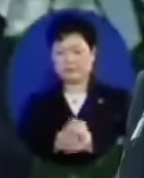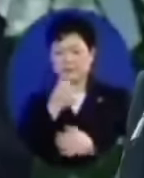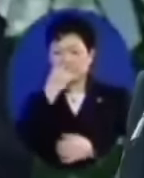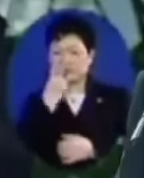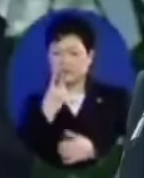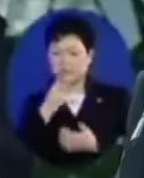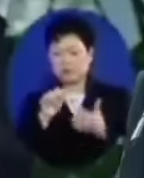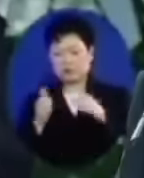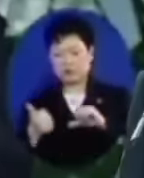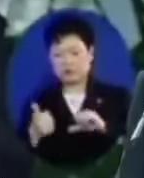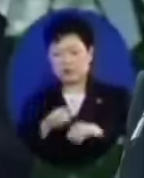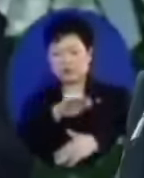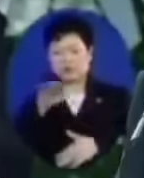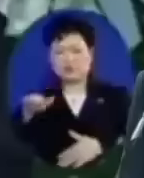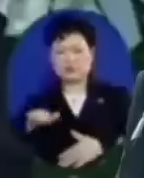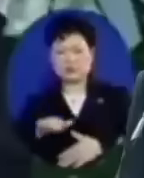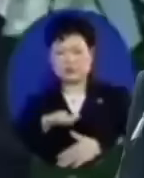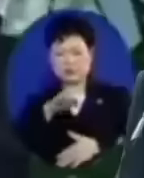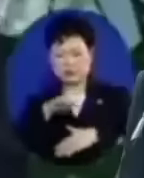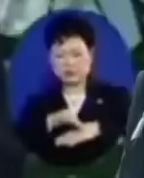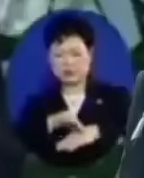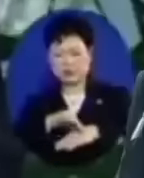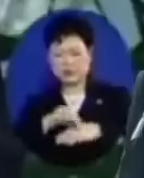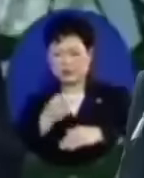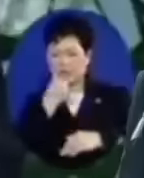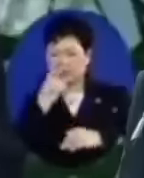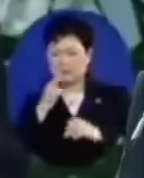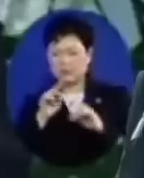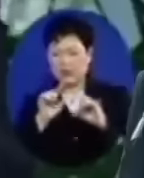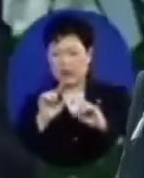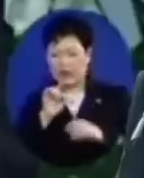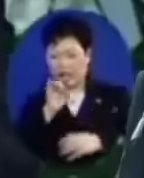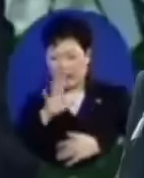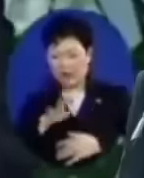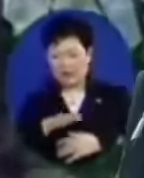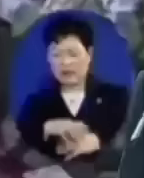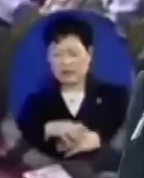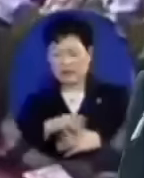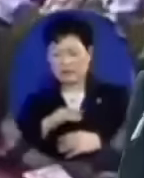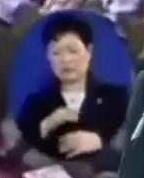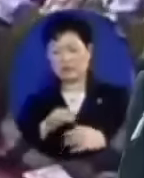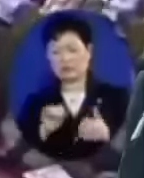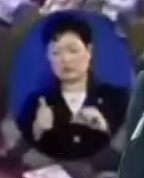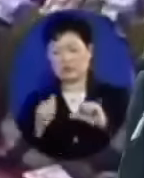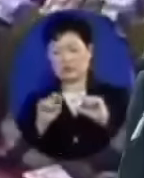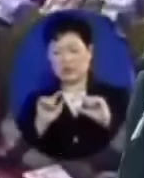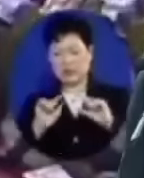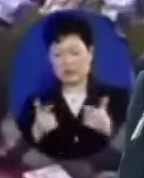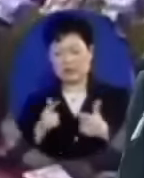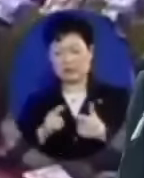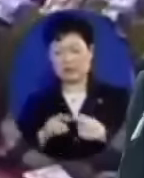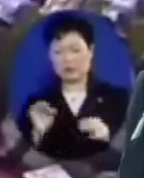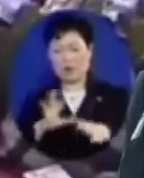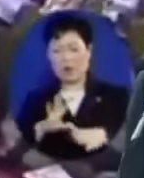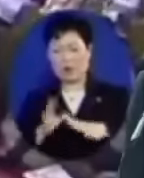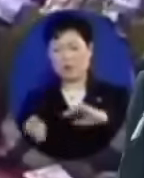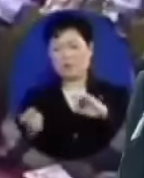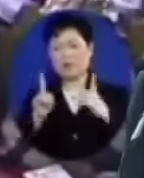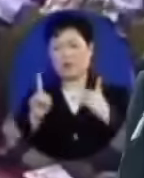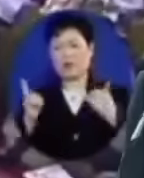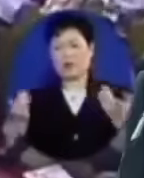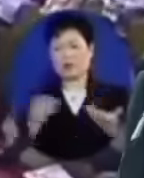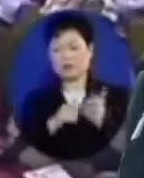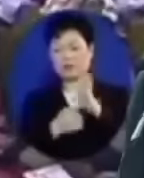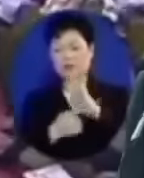썩어지고 죽어지는 우리가 썩지 않게 되고 죽지 않게 된 놀라운 부활의 역사가 나타나서